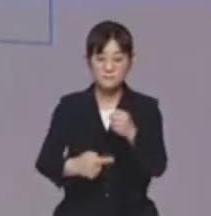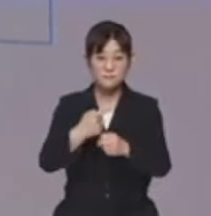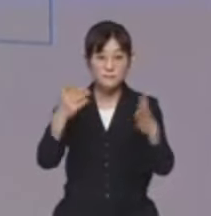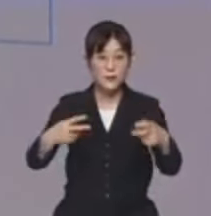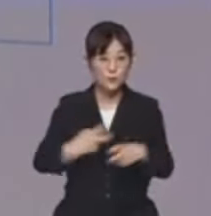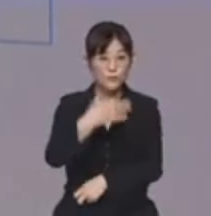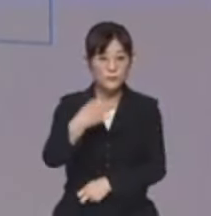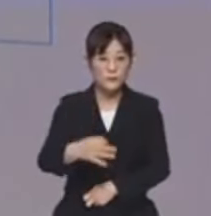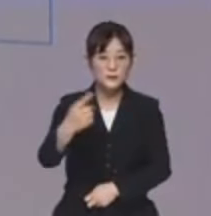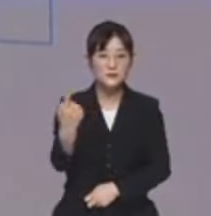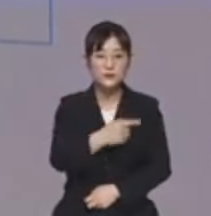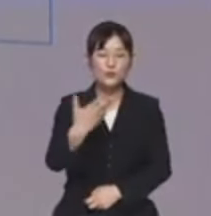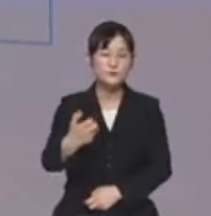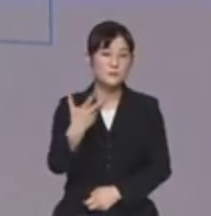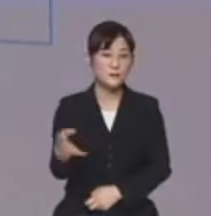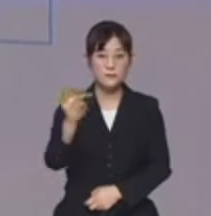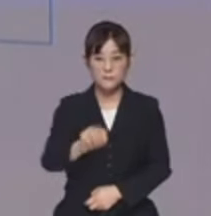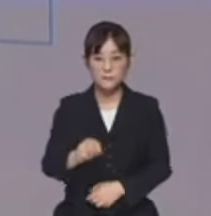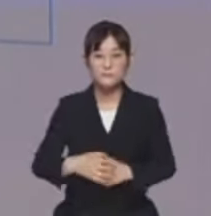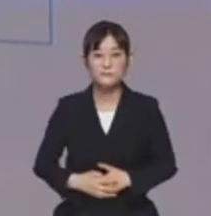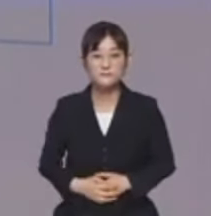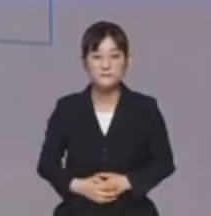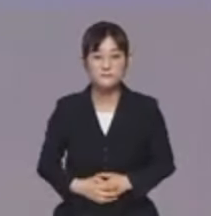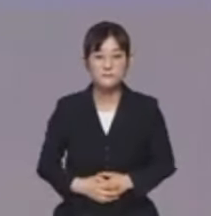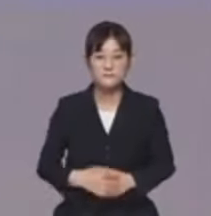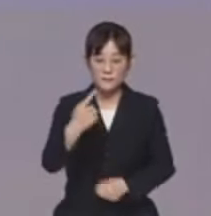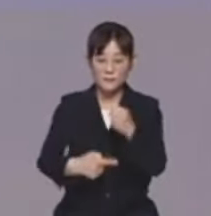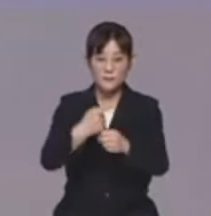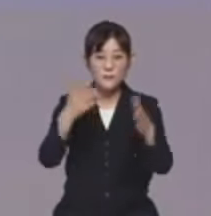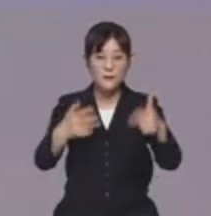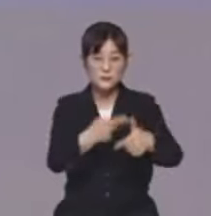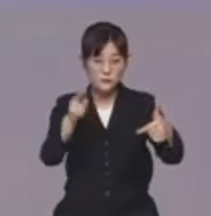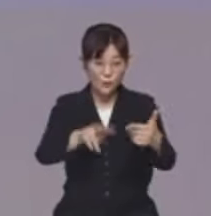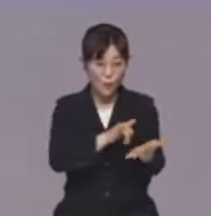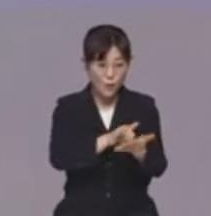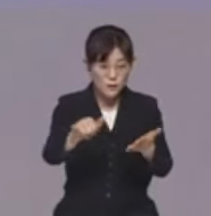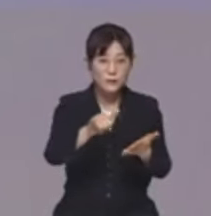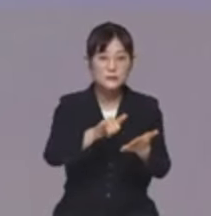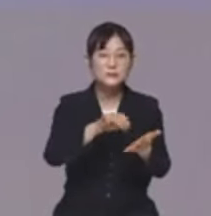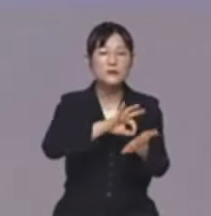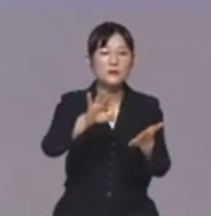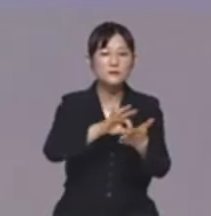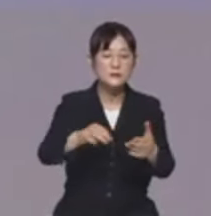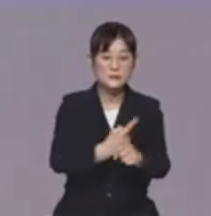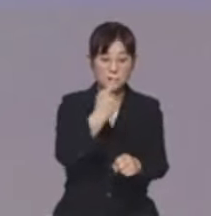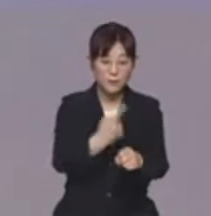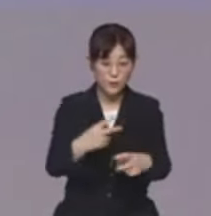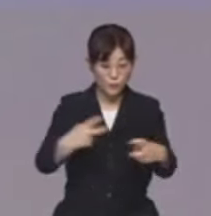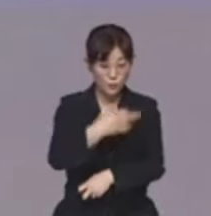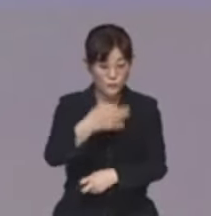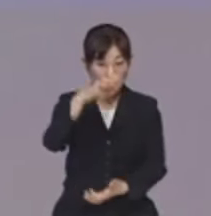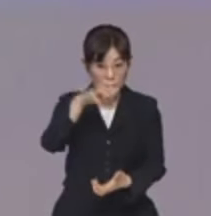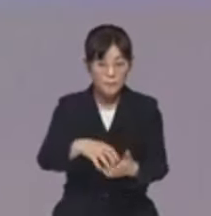교통비 108억 원을 지출하는 겁니다 연간 인천공항을 이용하는데 소요되는 시간 비용과 교통비용을 더한